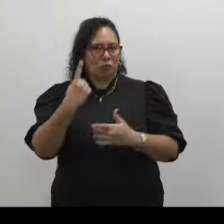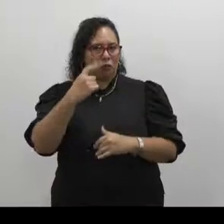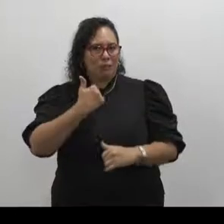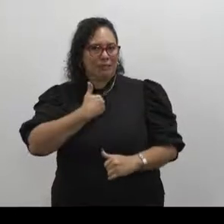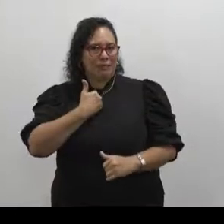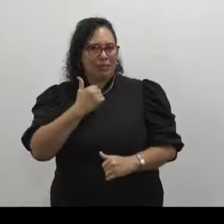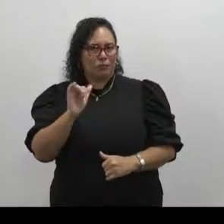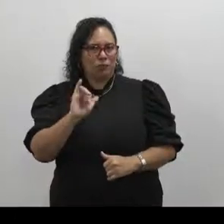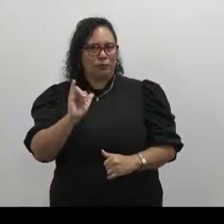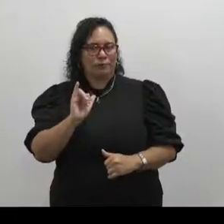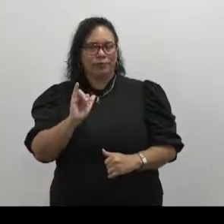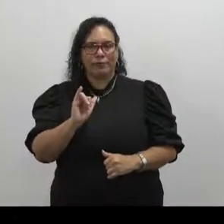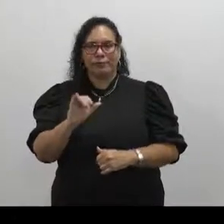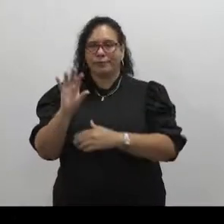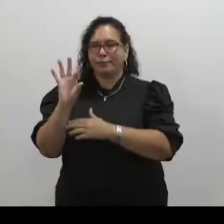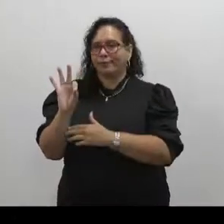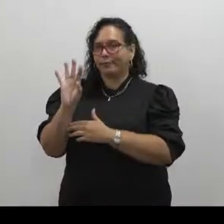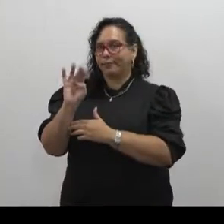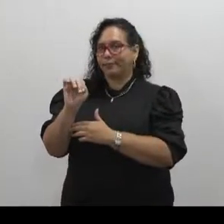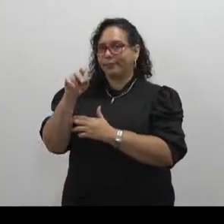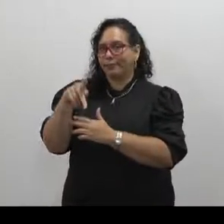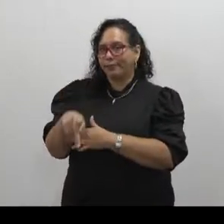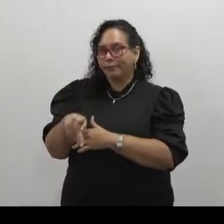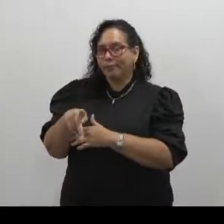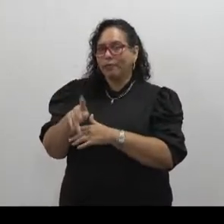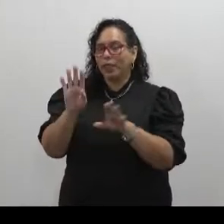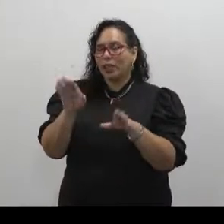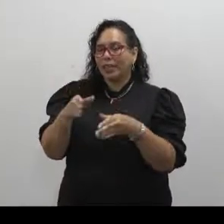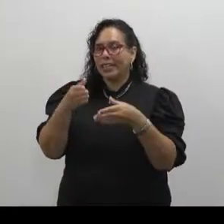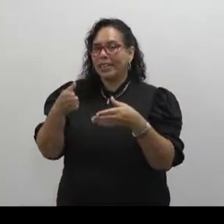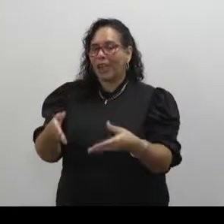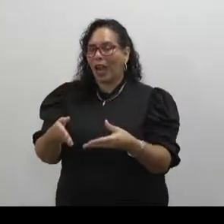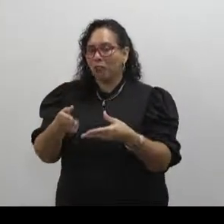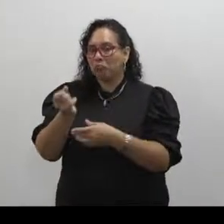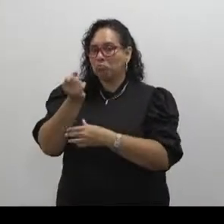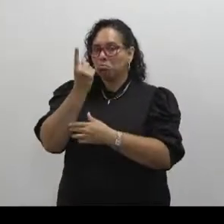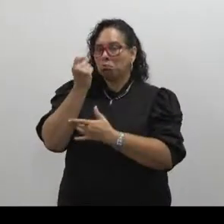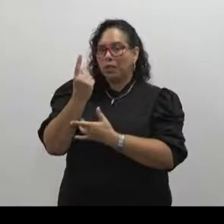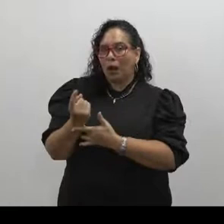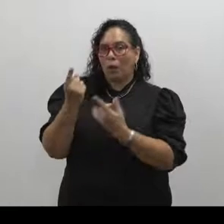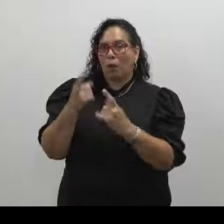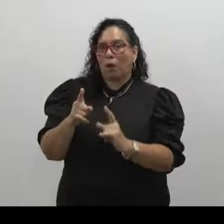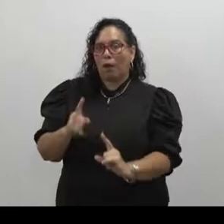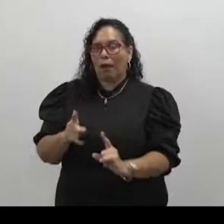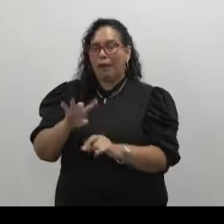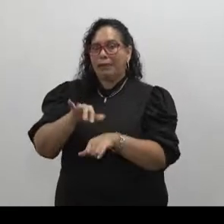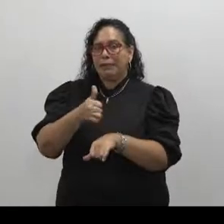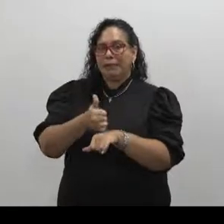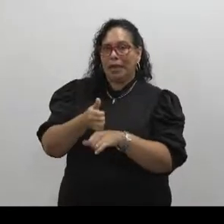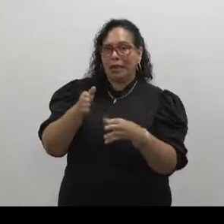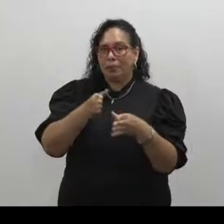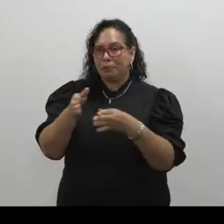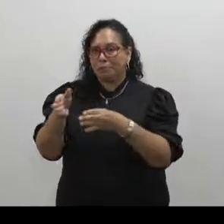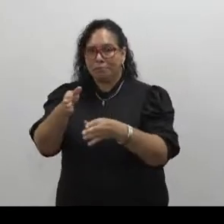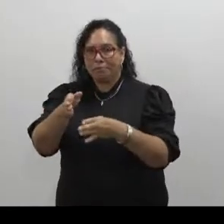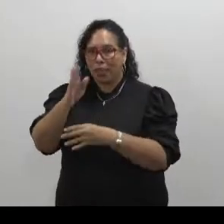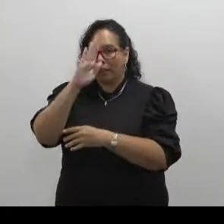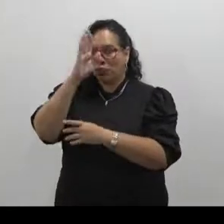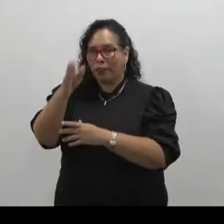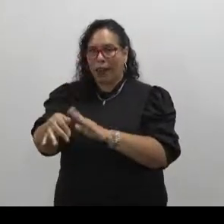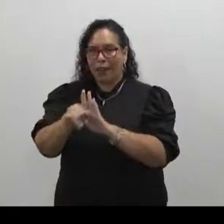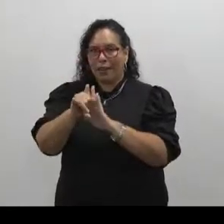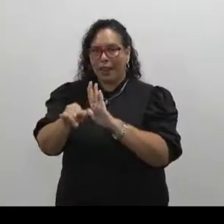dừng bị cứu khnì nâng cứ bắt chìm miền sơn la tầm khăn miền bây giờ rồi khăng na vì chui dừng ao dừng